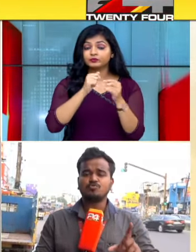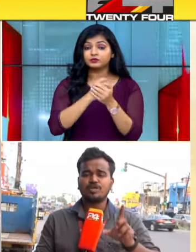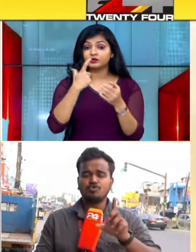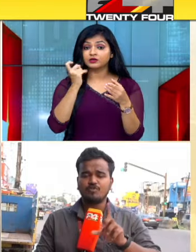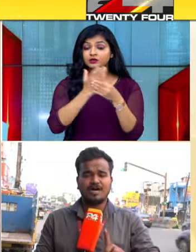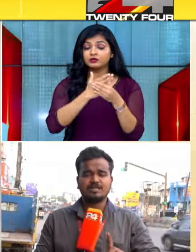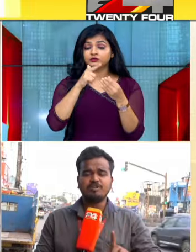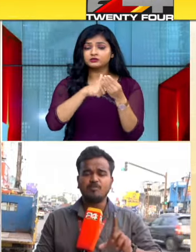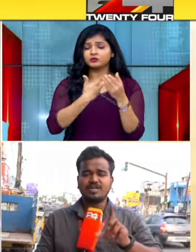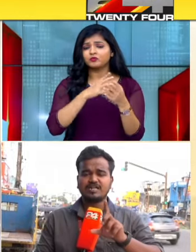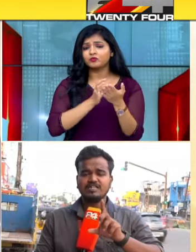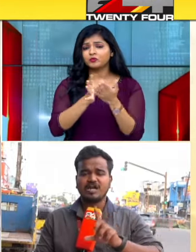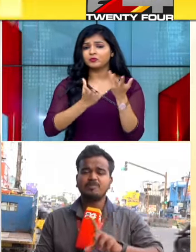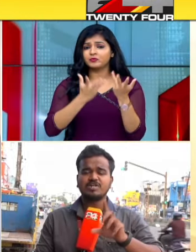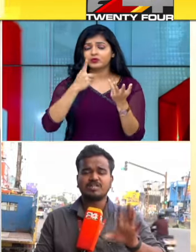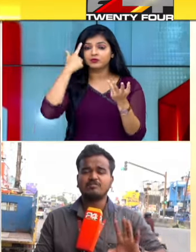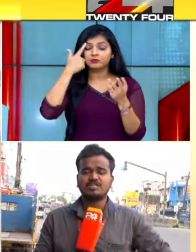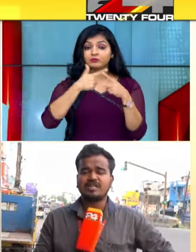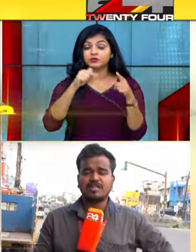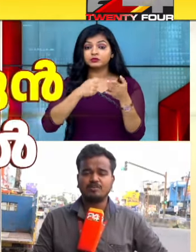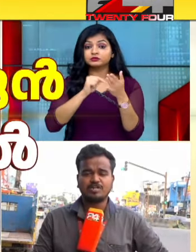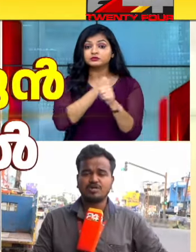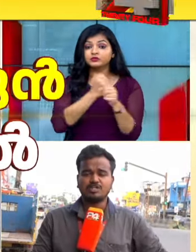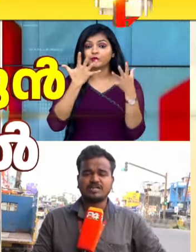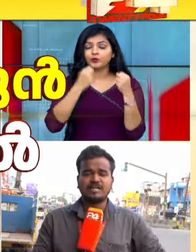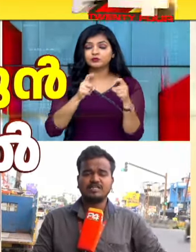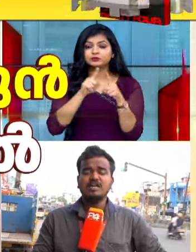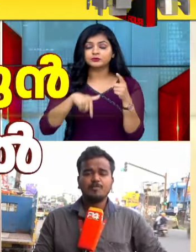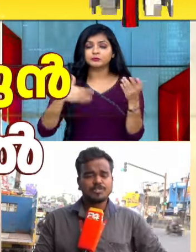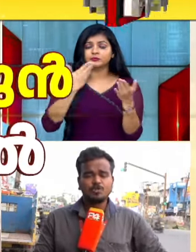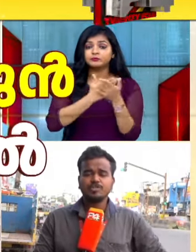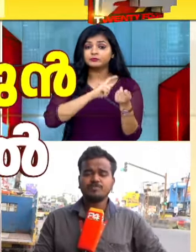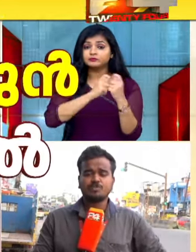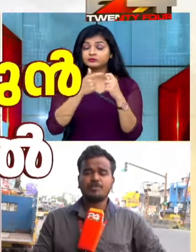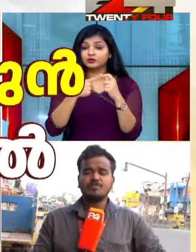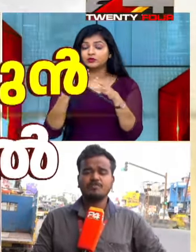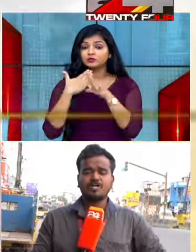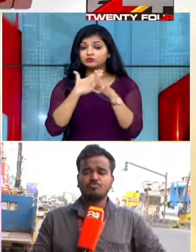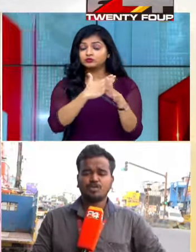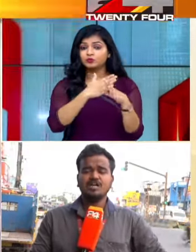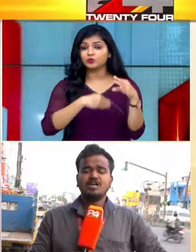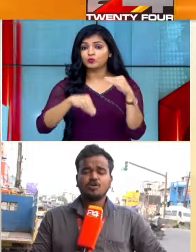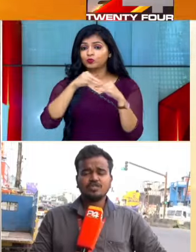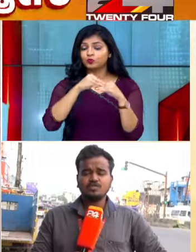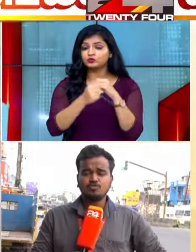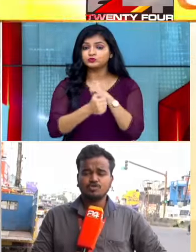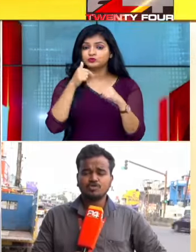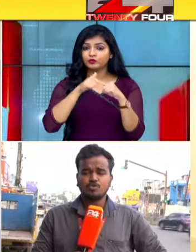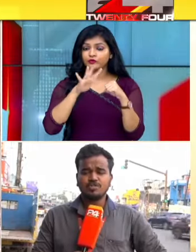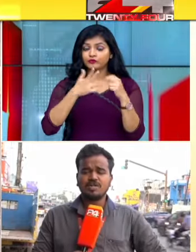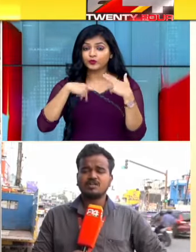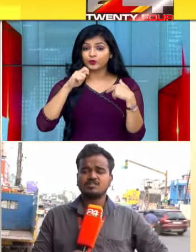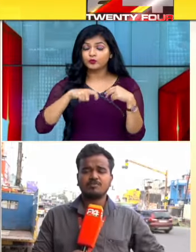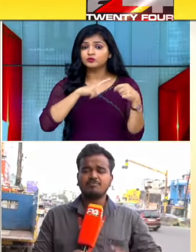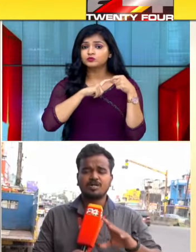തള്ളിപ്പോകുമെന്ന നിലയിൽ തുടങ്ങിയ ഒരു വാദം ഇപ്പോൾ ഏതാണ്ട് ജാമ്യം കിട്ടണം എന്ന നിലയിലേക്ക് മാറ്റുക എന്ന് പറഞ്ഞാൽ അത് പ്രതിരോധം സ്വാഭാവികമായിട്ടുമുണ്ട്. കോടതിയിൽ നിന്ന്